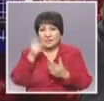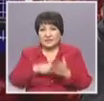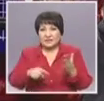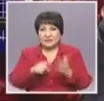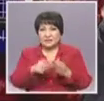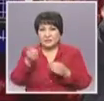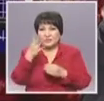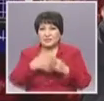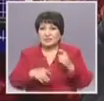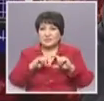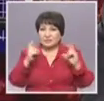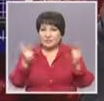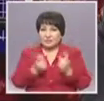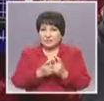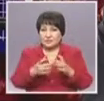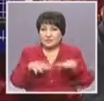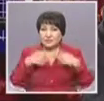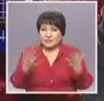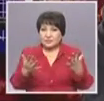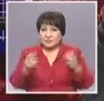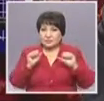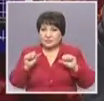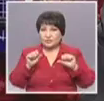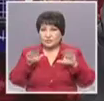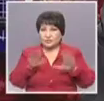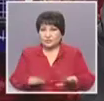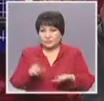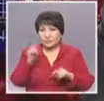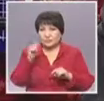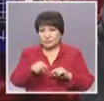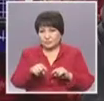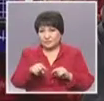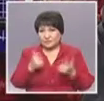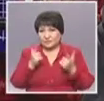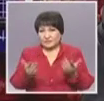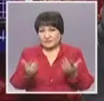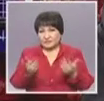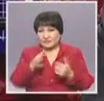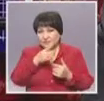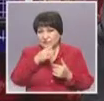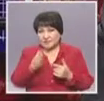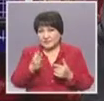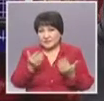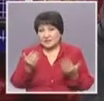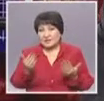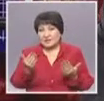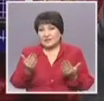үлкен спорт кешеніміз сол. Бүгінгі таңға оның әрі қарай енді болашақтың